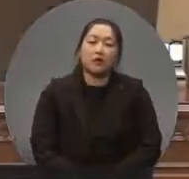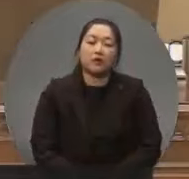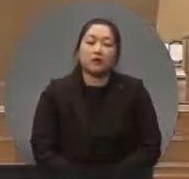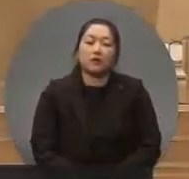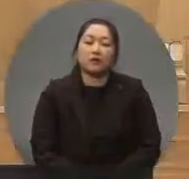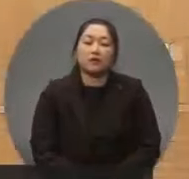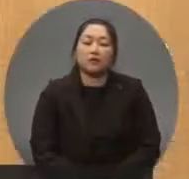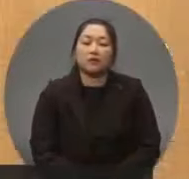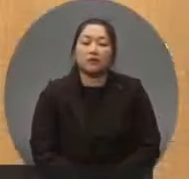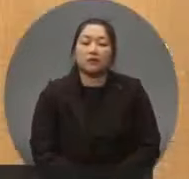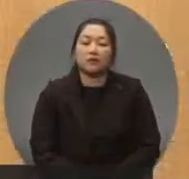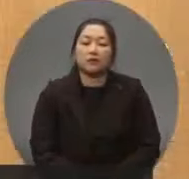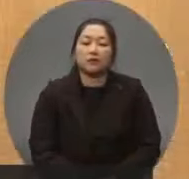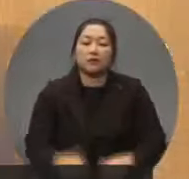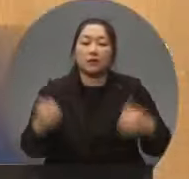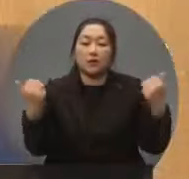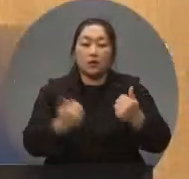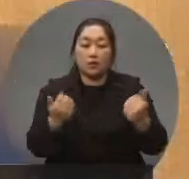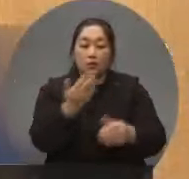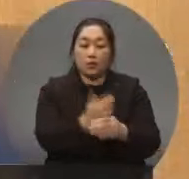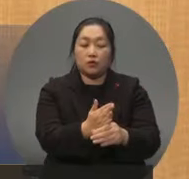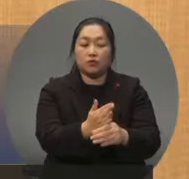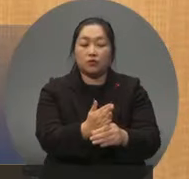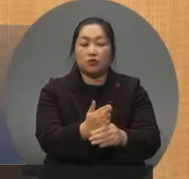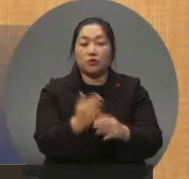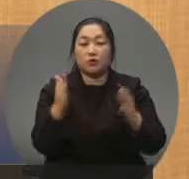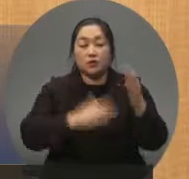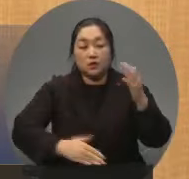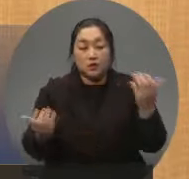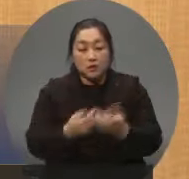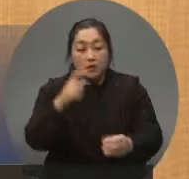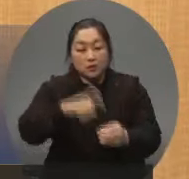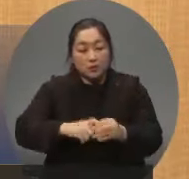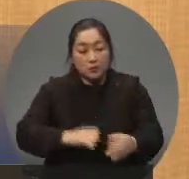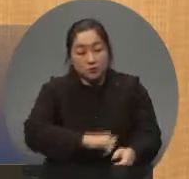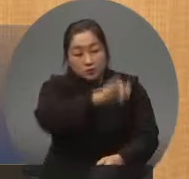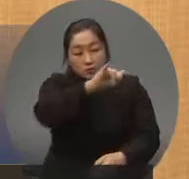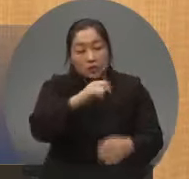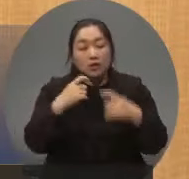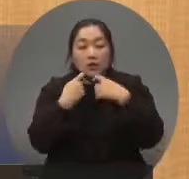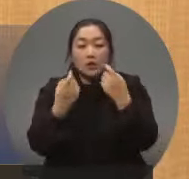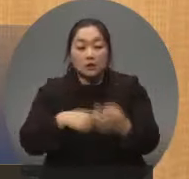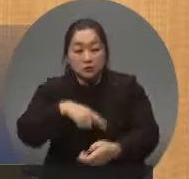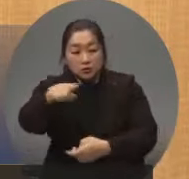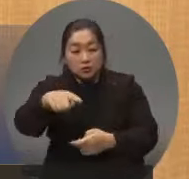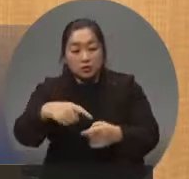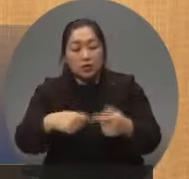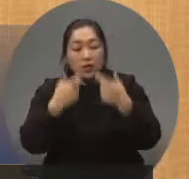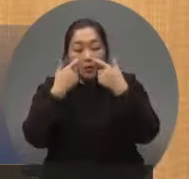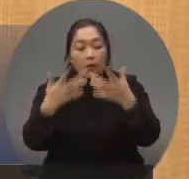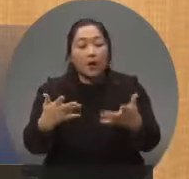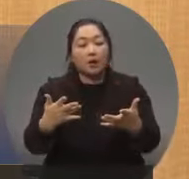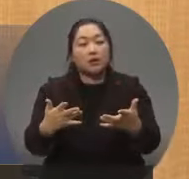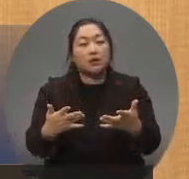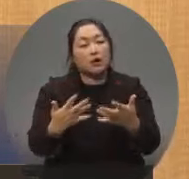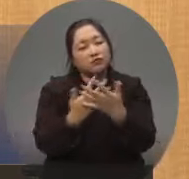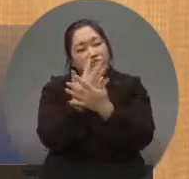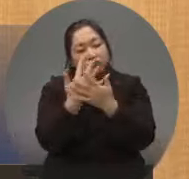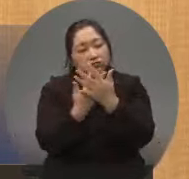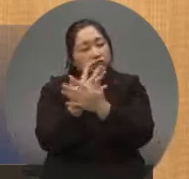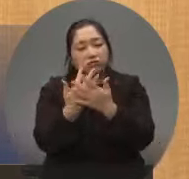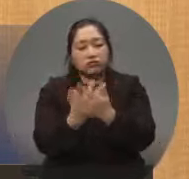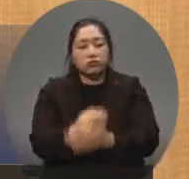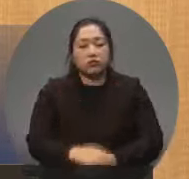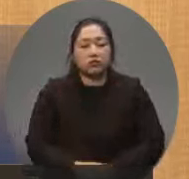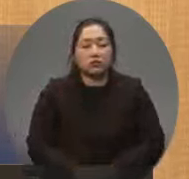밝혔습니다 회기 중에 공무 출장 또 아니면 개인적인 출장에 대해서 명확하지 않은